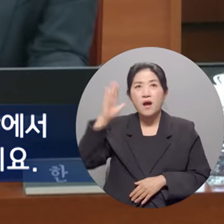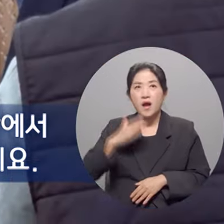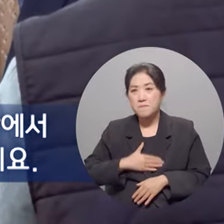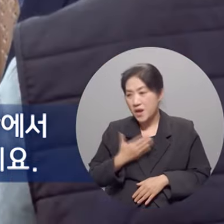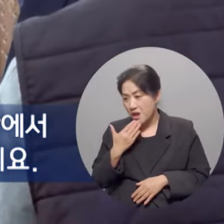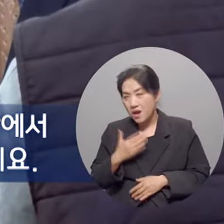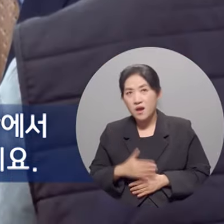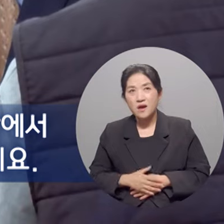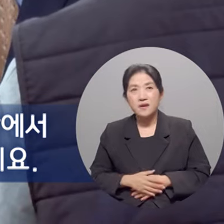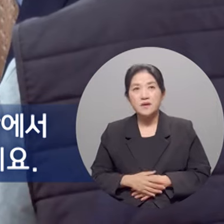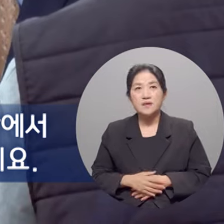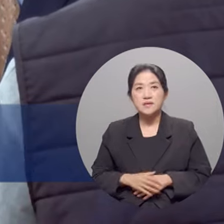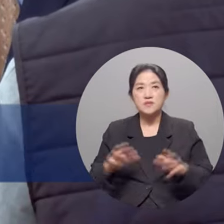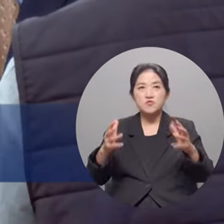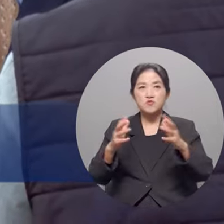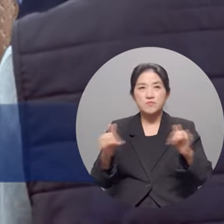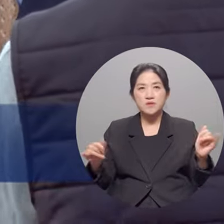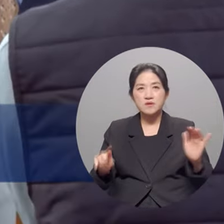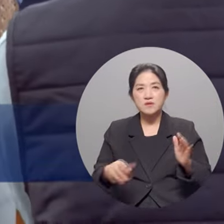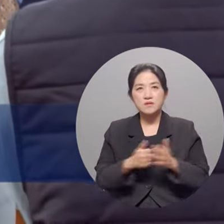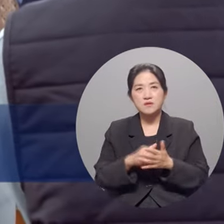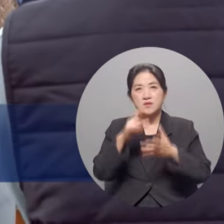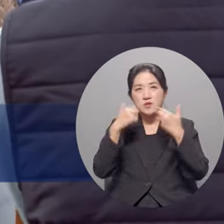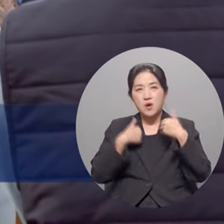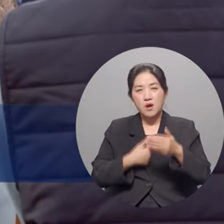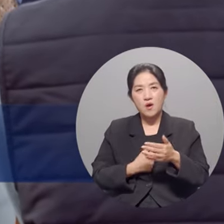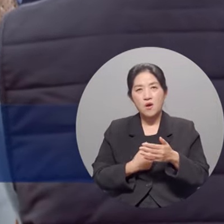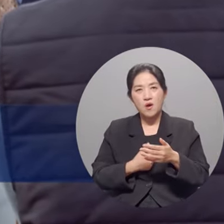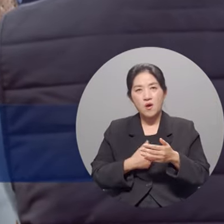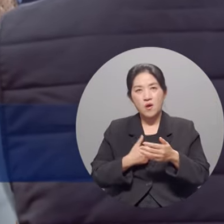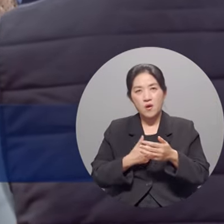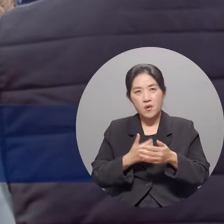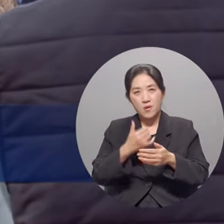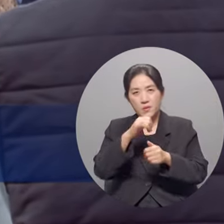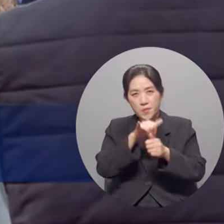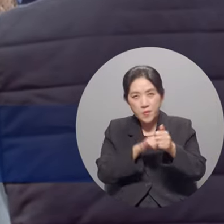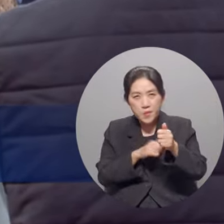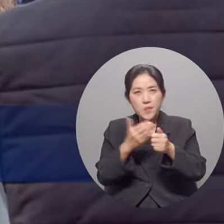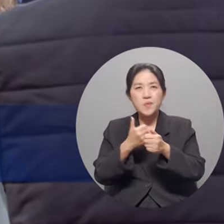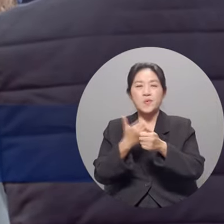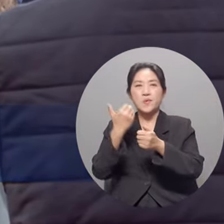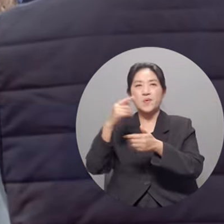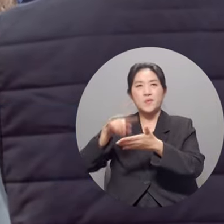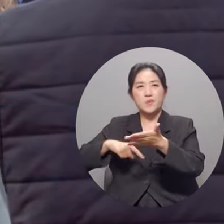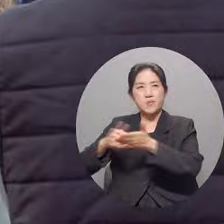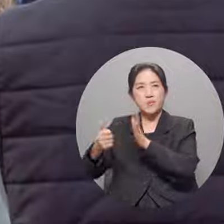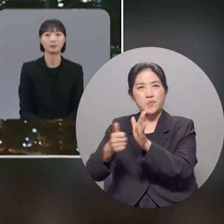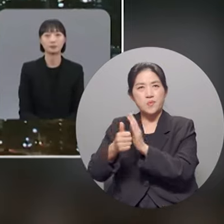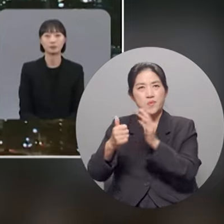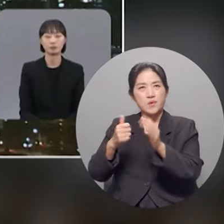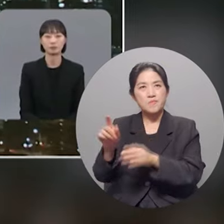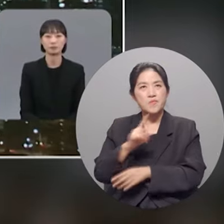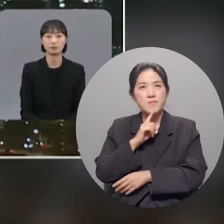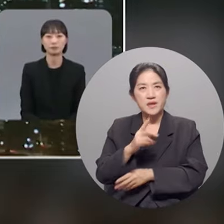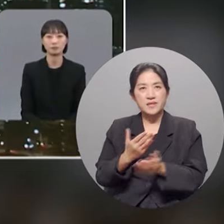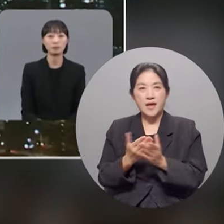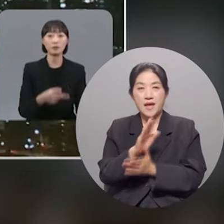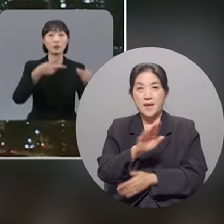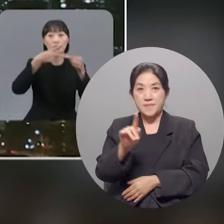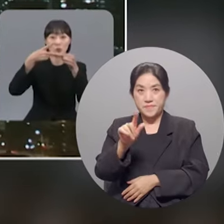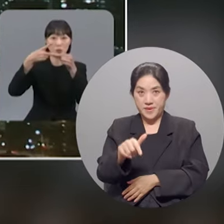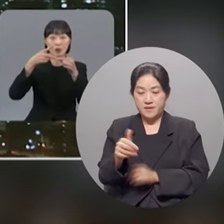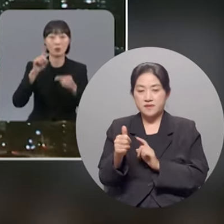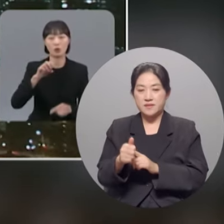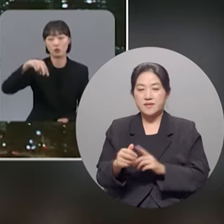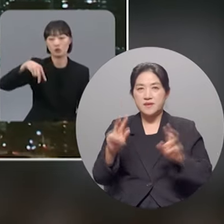들어보세요 국민들이 이것이 과연 정권의 보훈 인사가 아니냐라는 얘기 계속 나오고 있는 상황이기 때문에 커는 KBS 사장